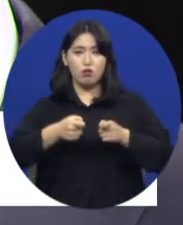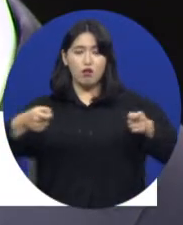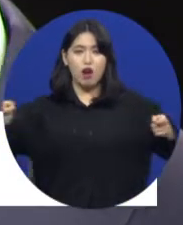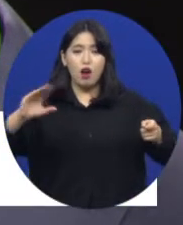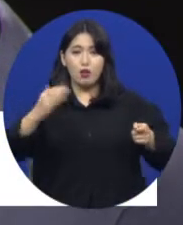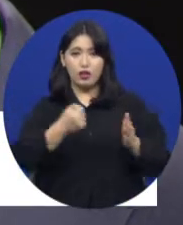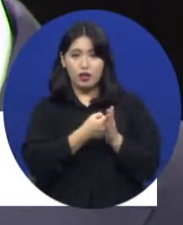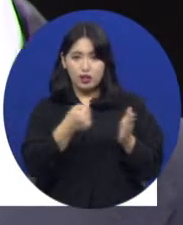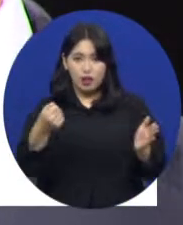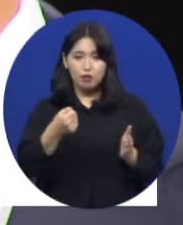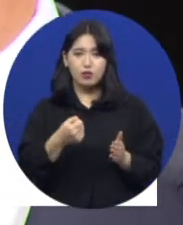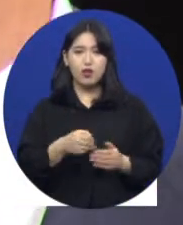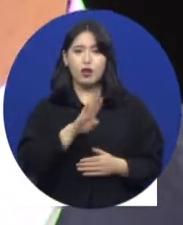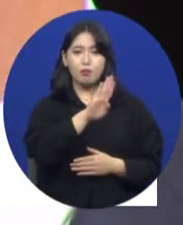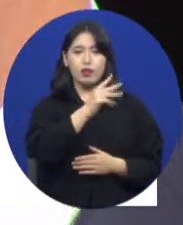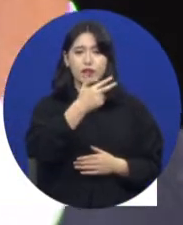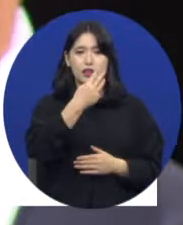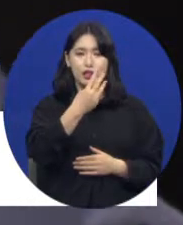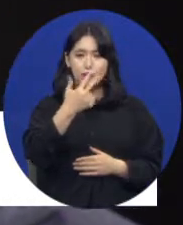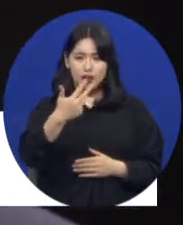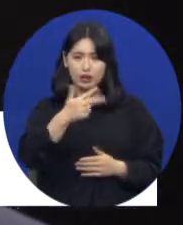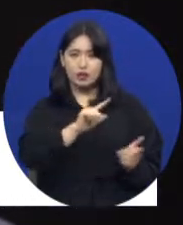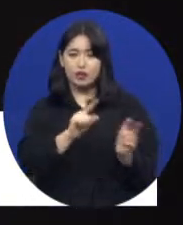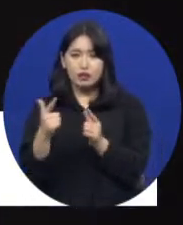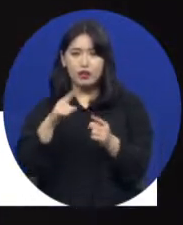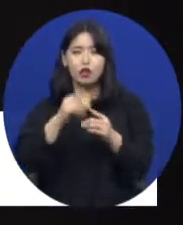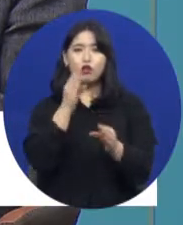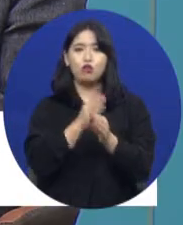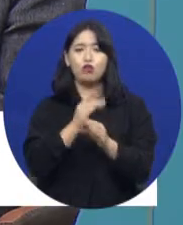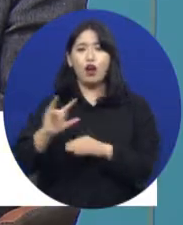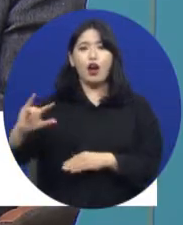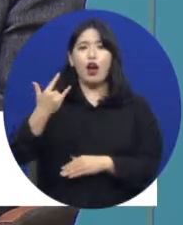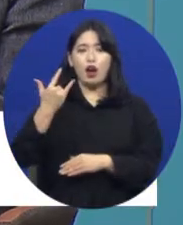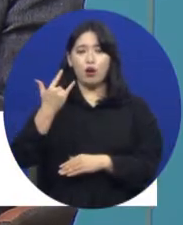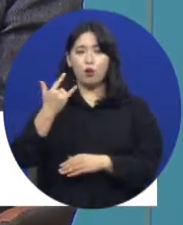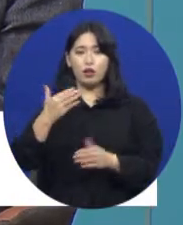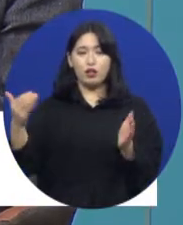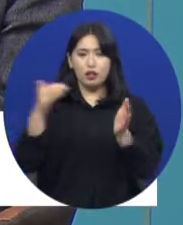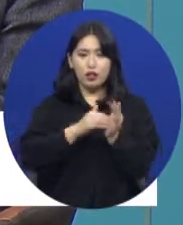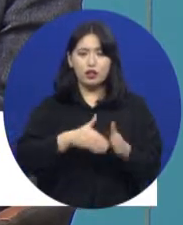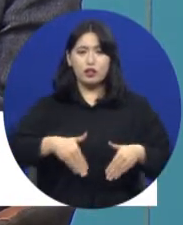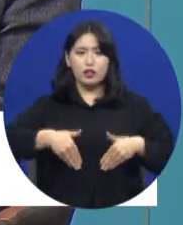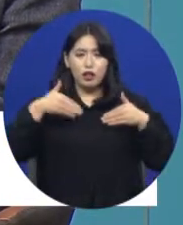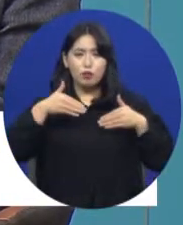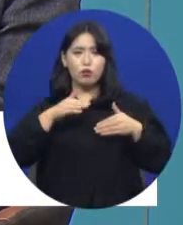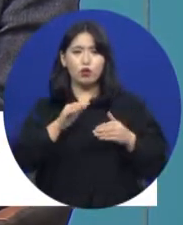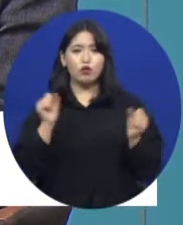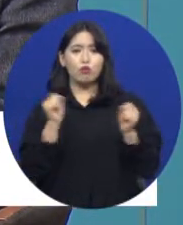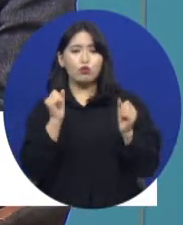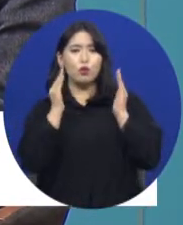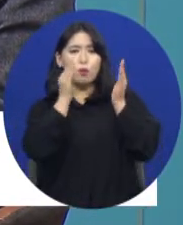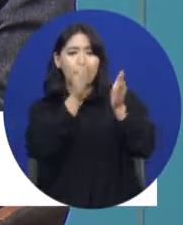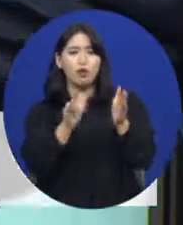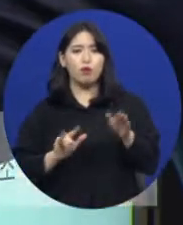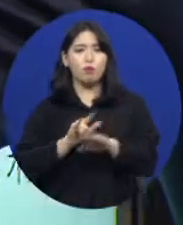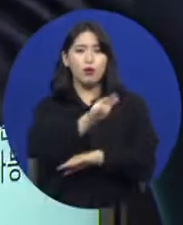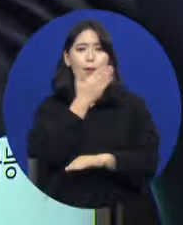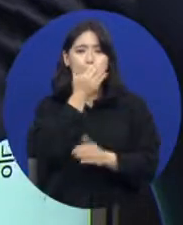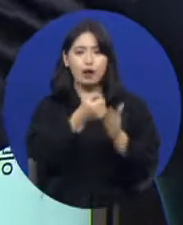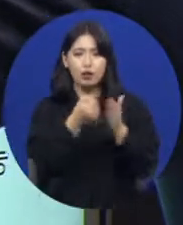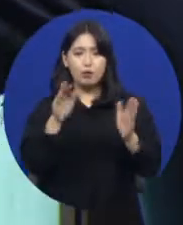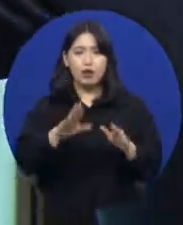빛이 3 7이나 a 320 등 중형 항공기 까지 남쪽에서 북쪽 방향으로 이루기 가능해져 현재 시간당